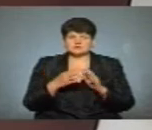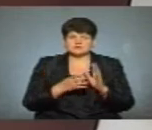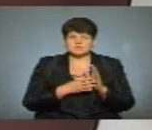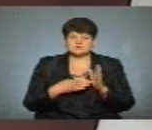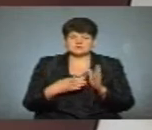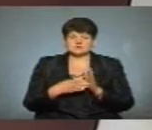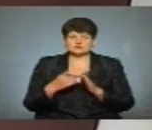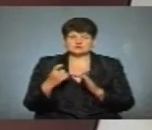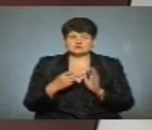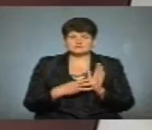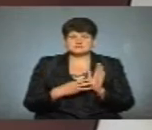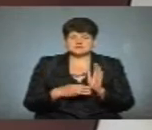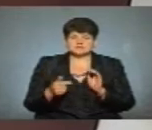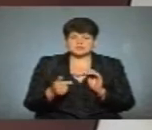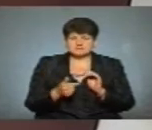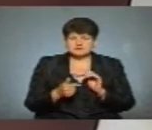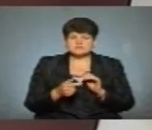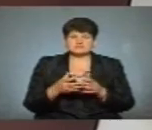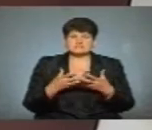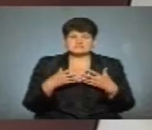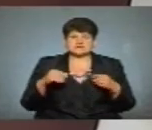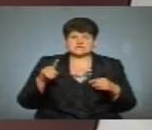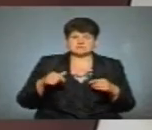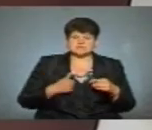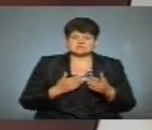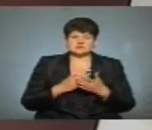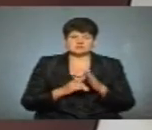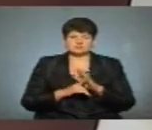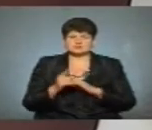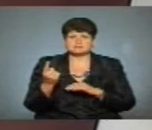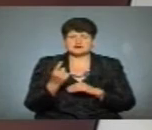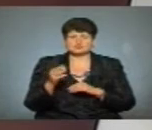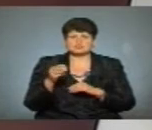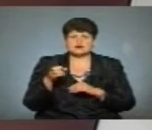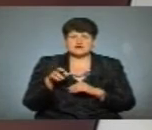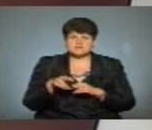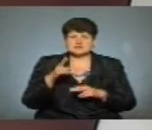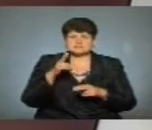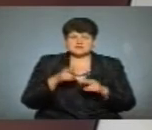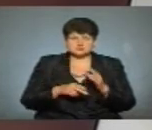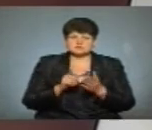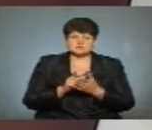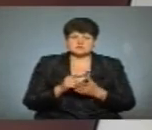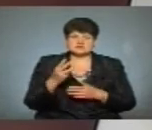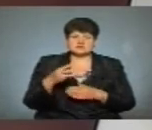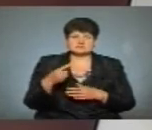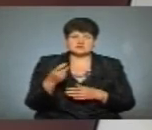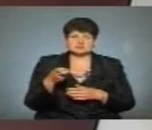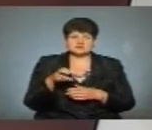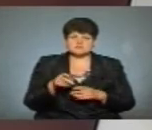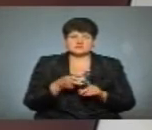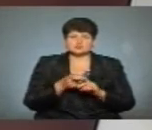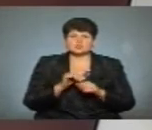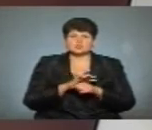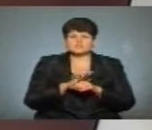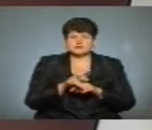до 180 гривень. Нагадаю, весняний призов мав розпочатися 1 травня та завершитися 31 липня. Через